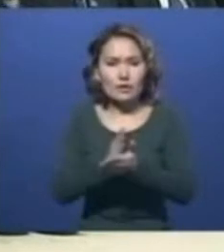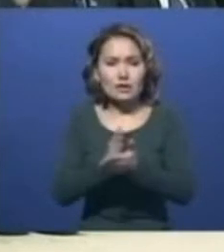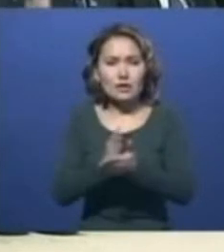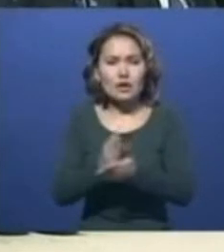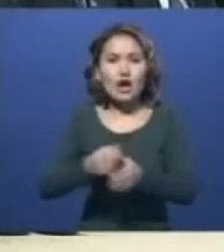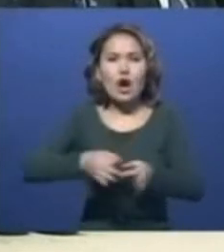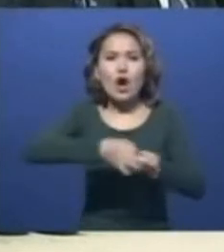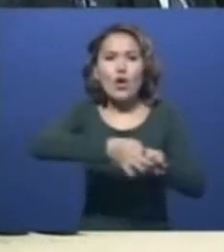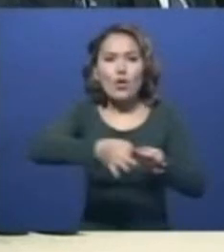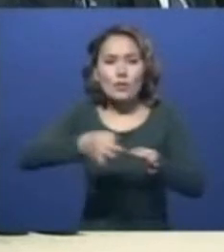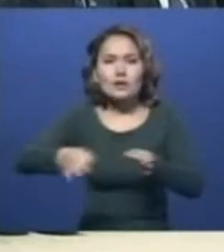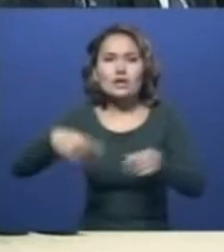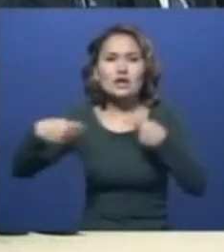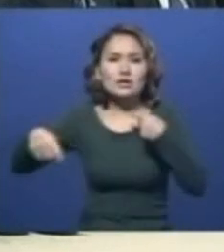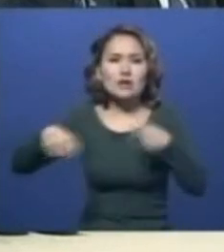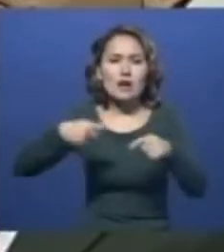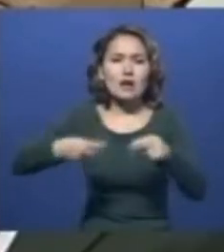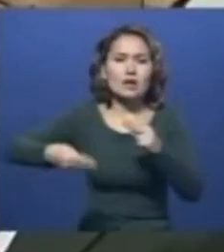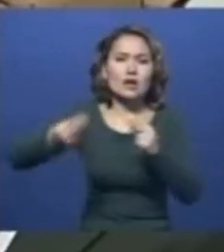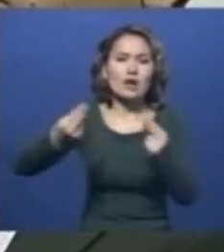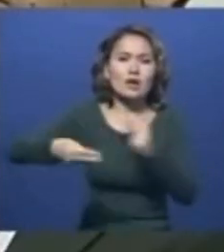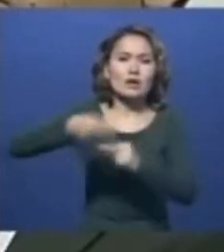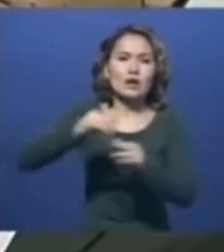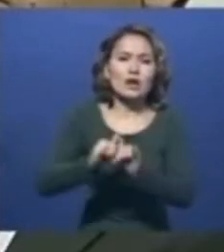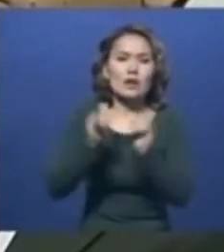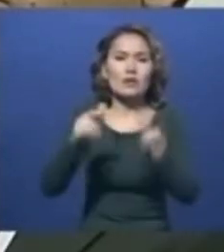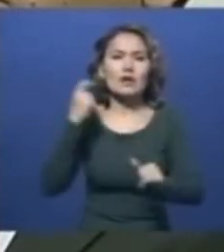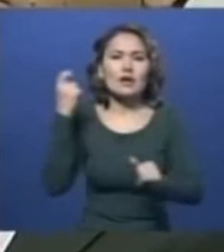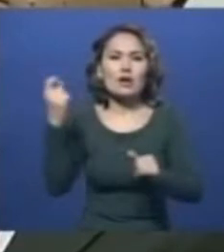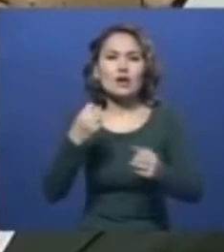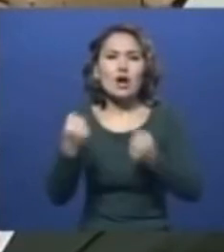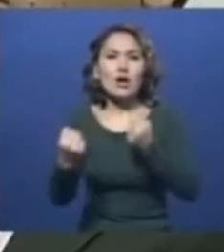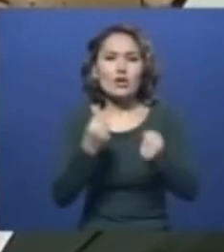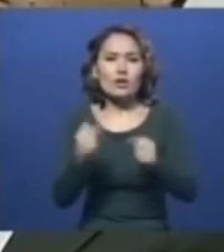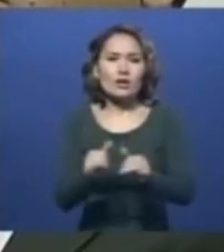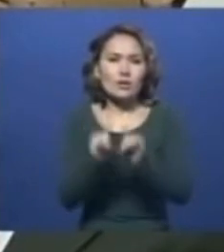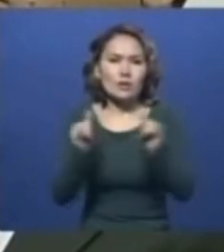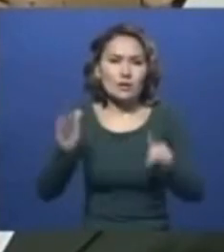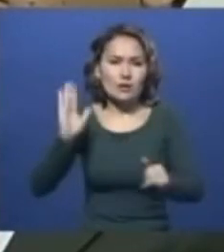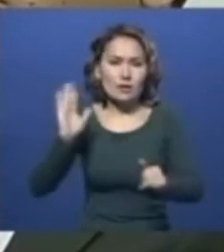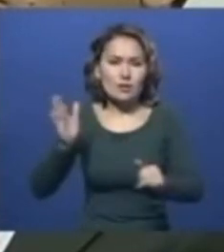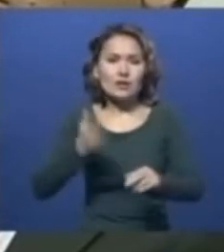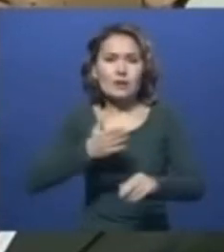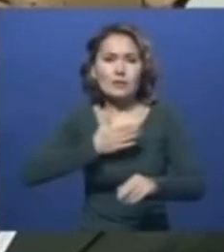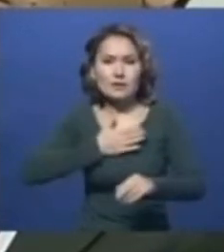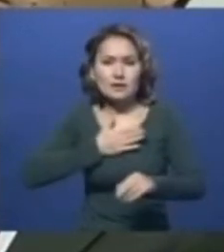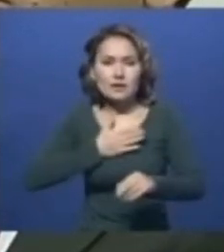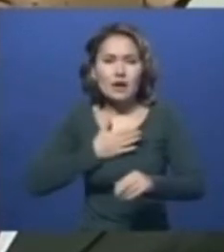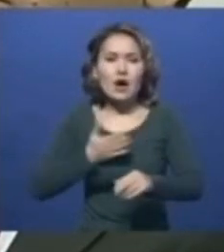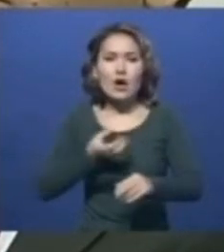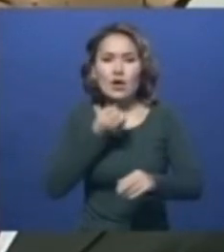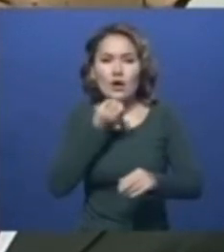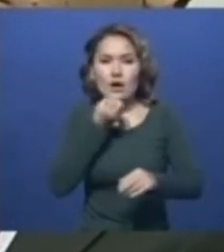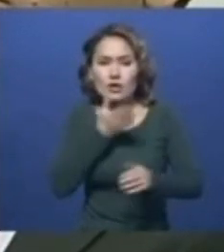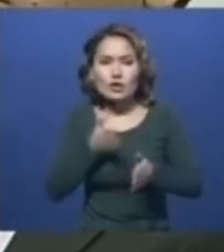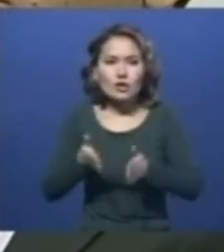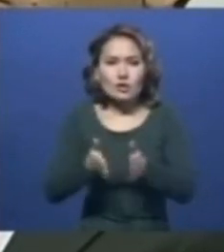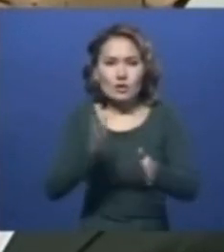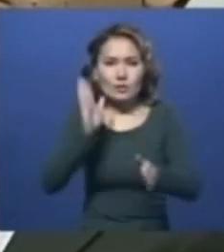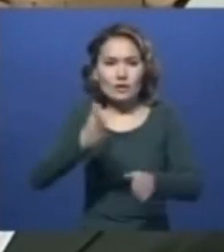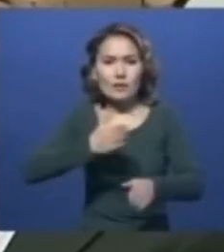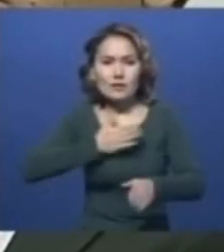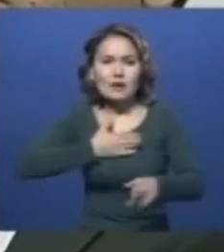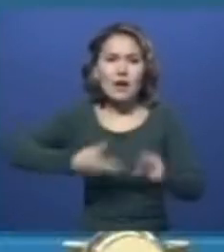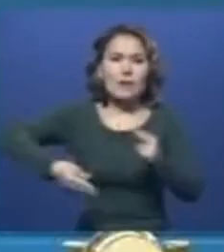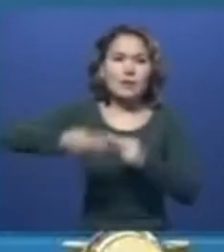бір-бірімен сауда-саттығын, экономикалық байланыстарын нығайтады. Ел ішінен тың нарықтар ашады. Осылай